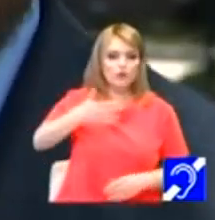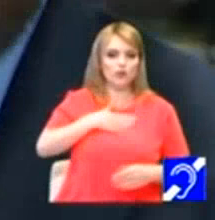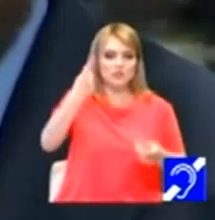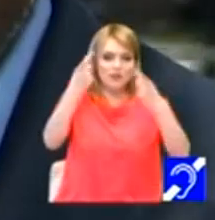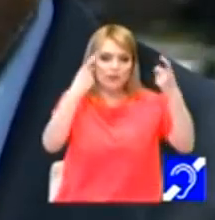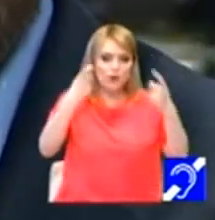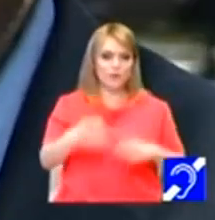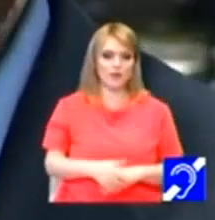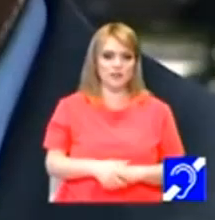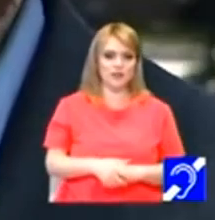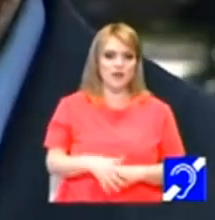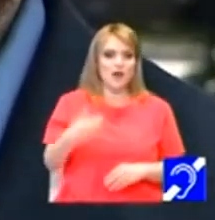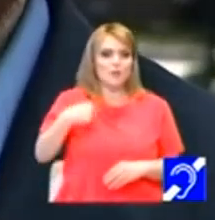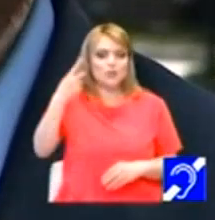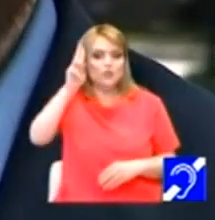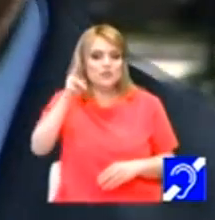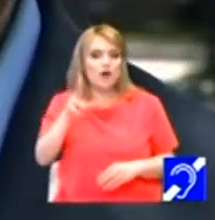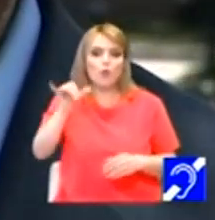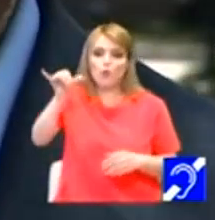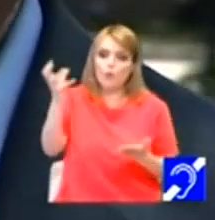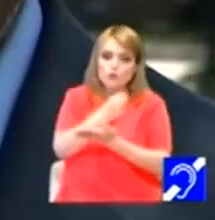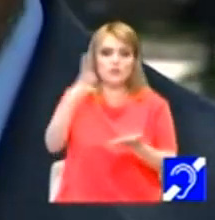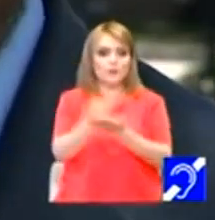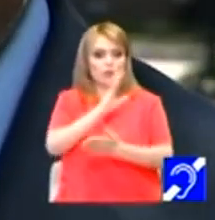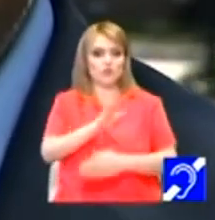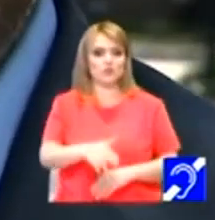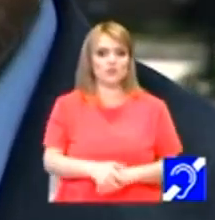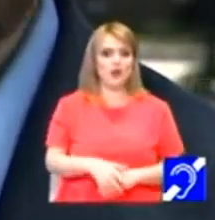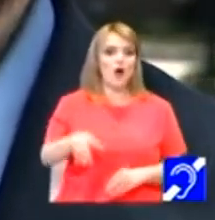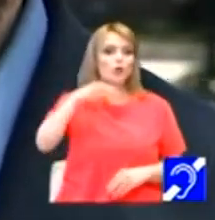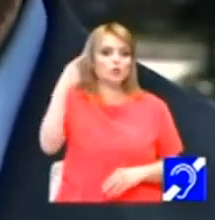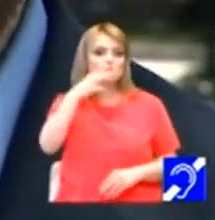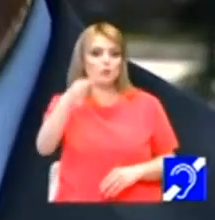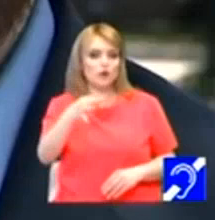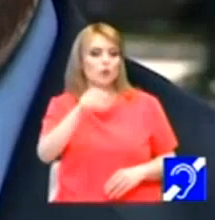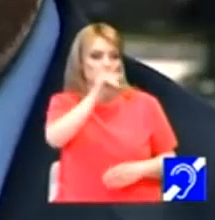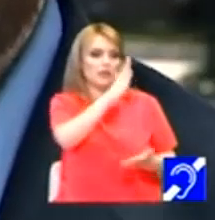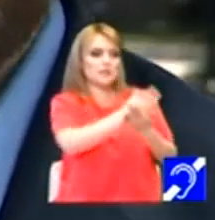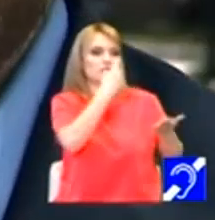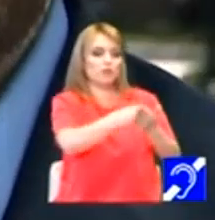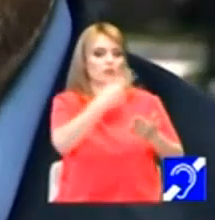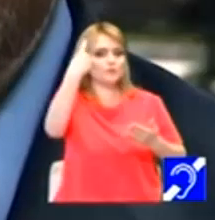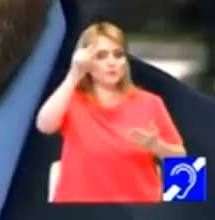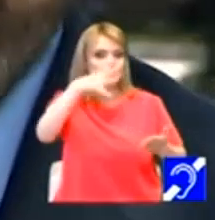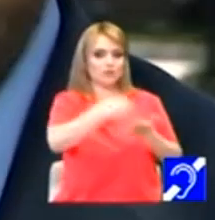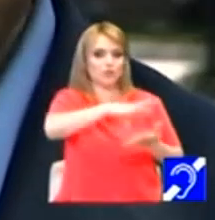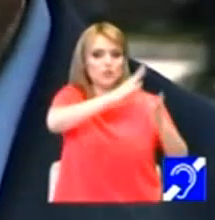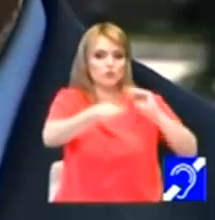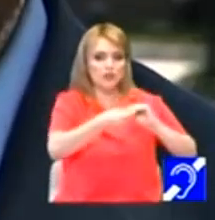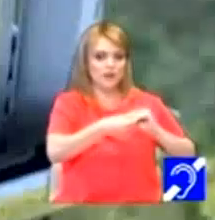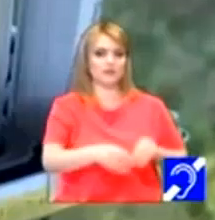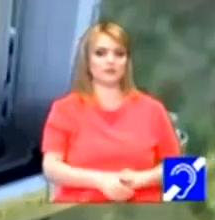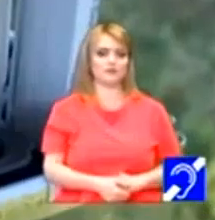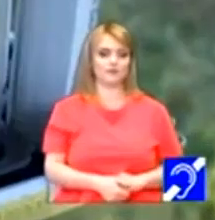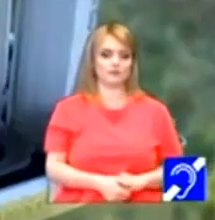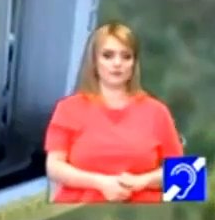vaccine research. We don't know if they took data, it's not in the report. The Russians just last week claimed that they were the first to come out with working vaccine. This isn't